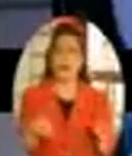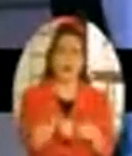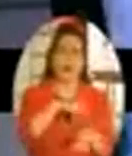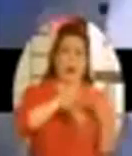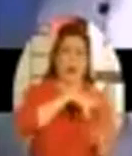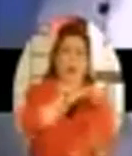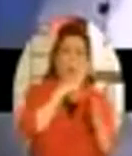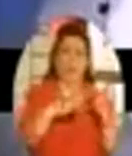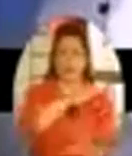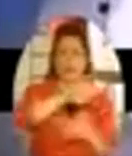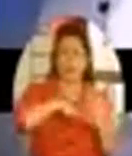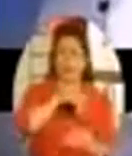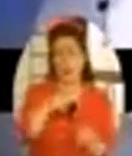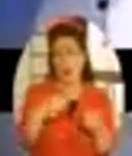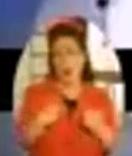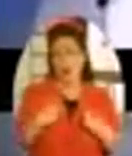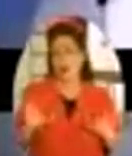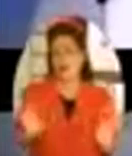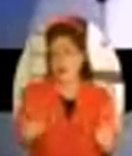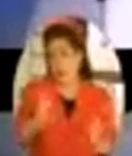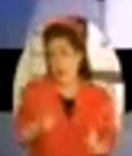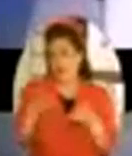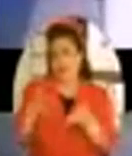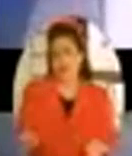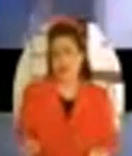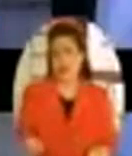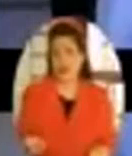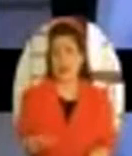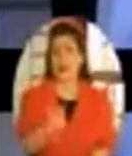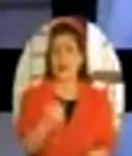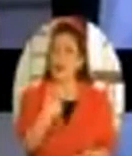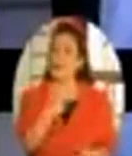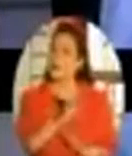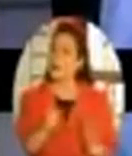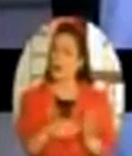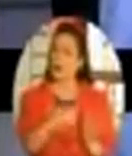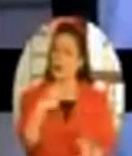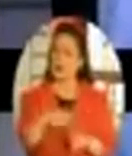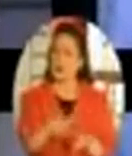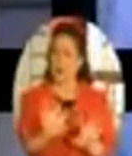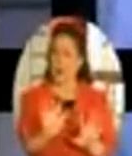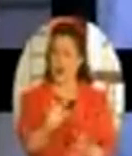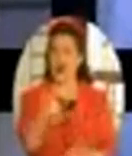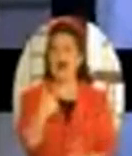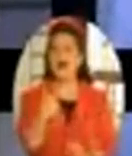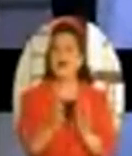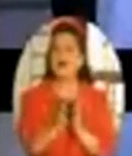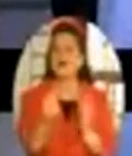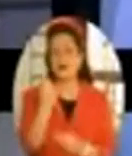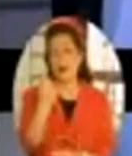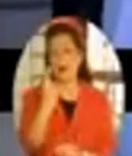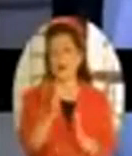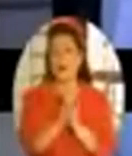בבוץ לבנוני ובבוץ מקומות אחרים. ולכן אני אומר, אנחנו לא דורשים את התערבות של ישראל. כל מה שאנחנו מבקשים, שישראל לא